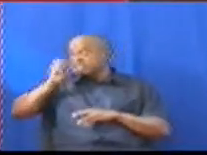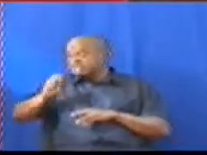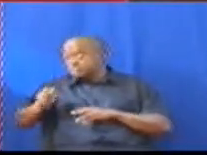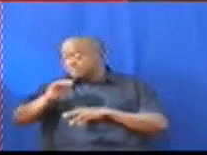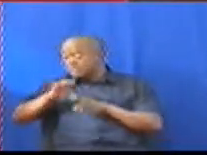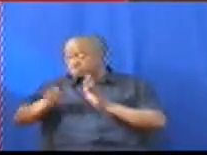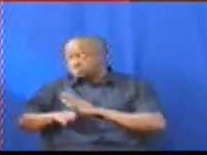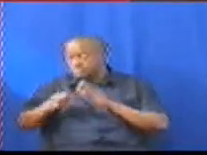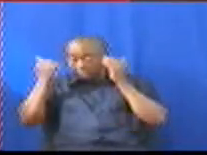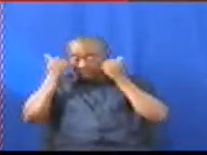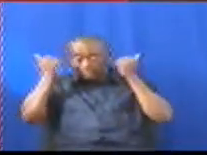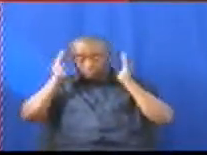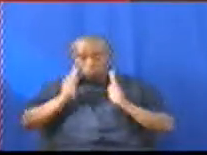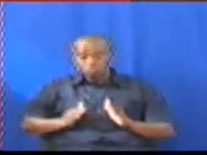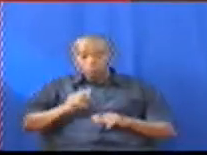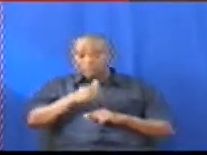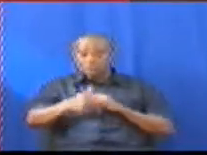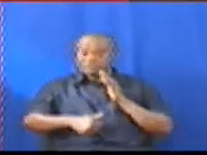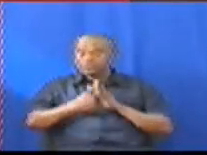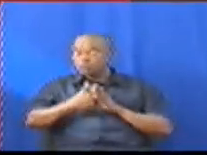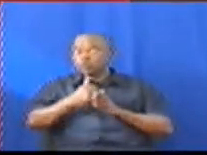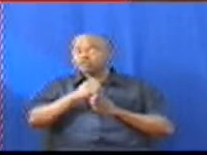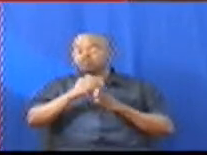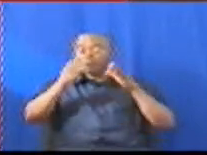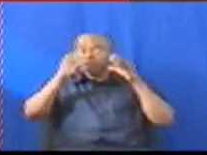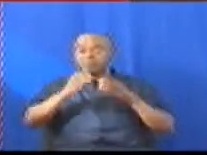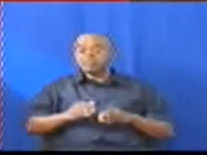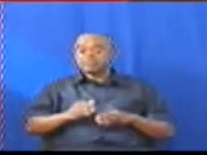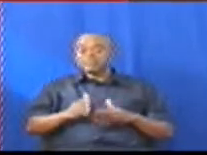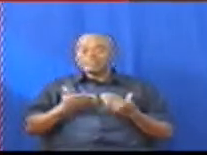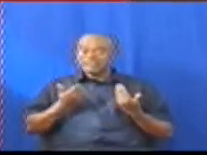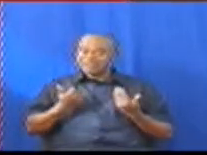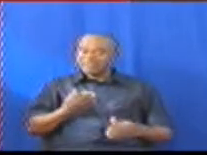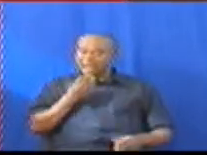mkuu, viongozi wa mihimili hawa, basi mashtaka hayo